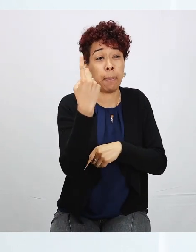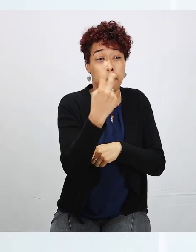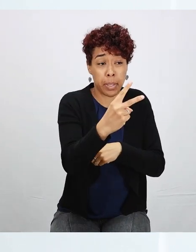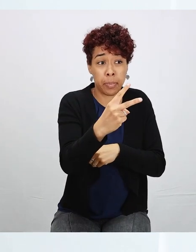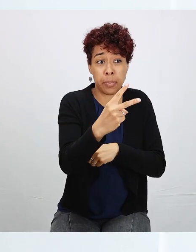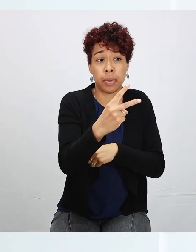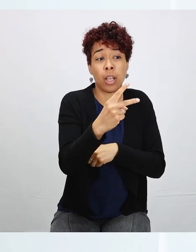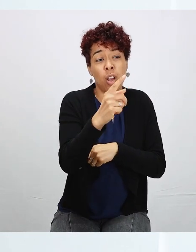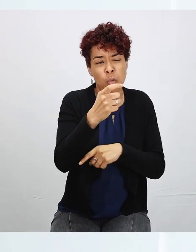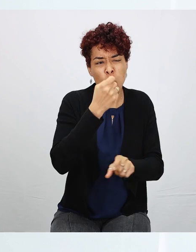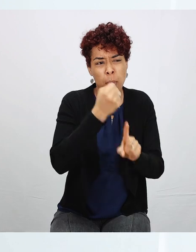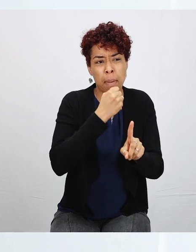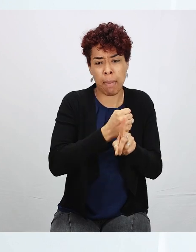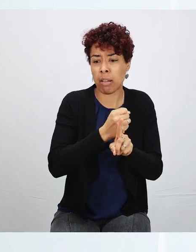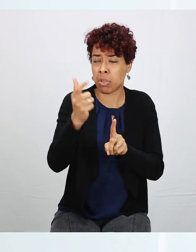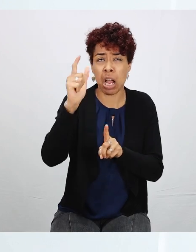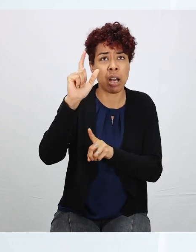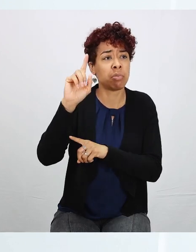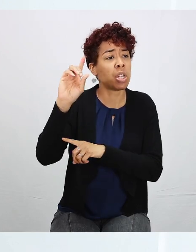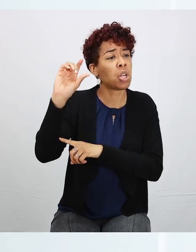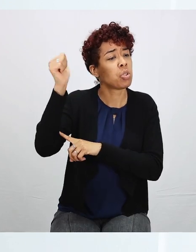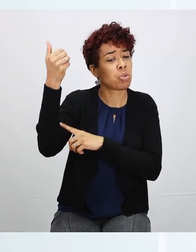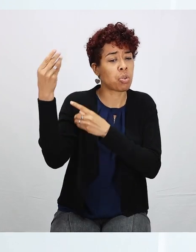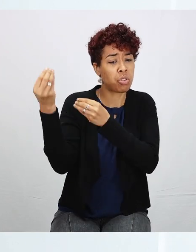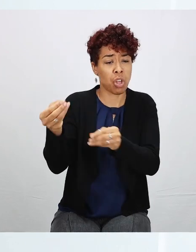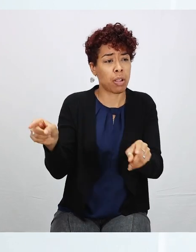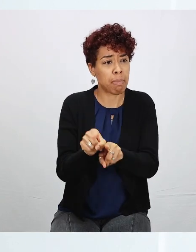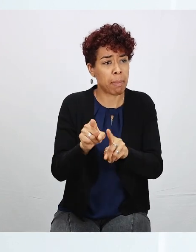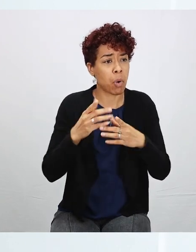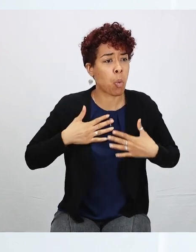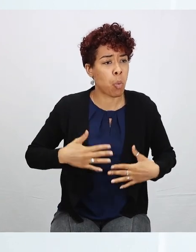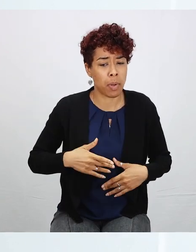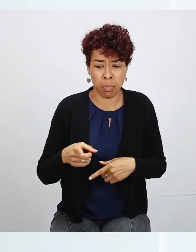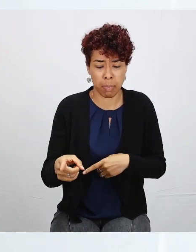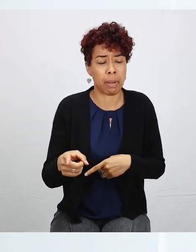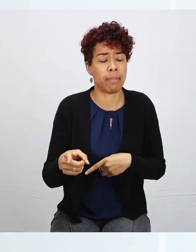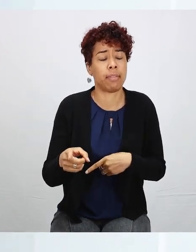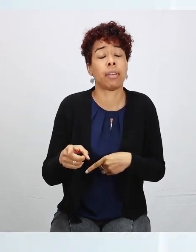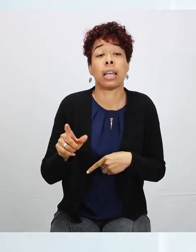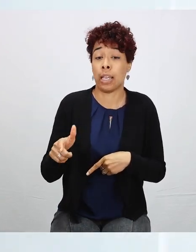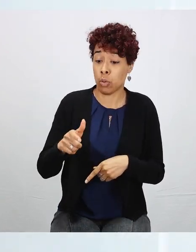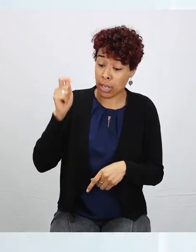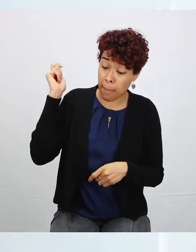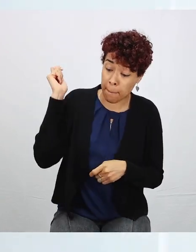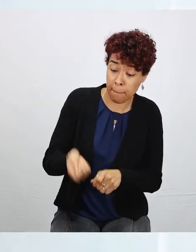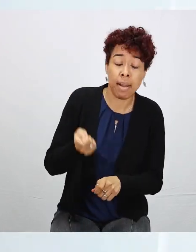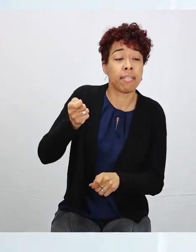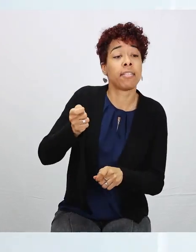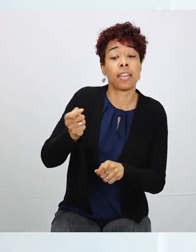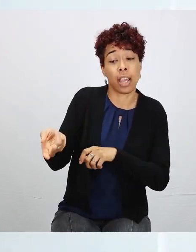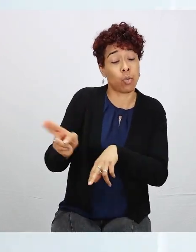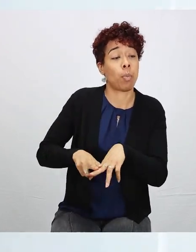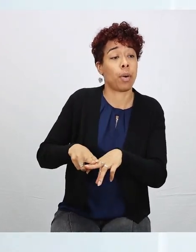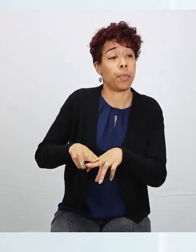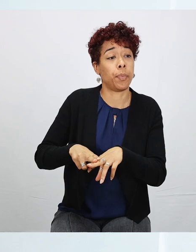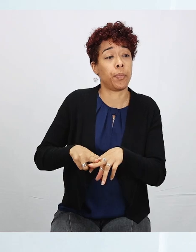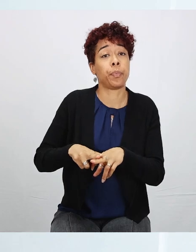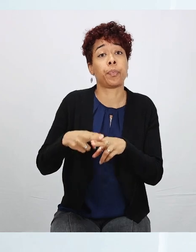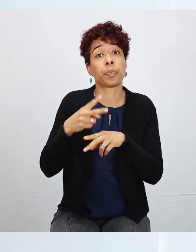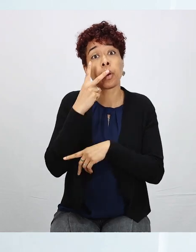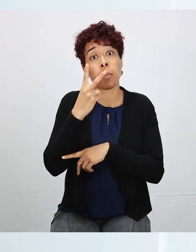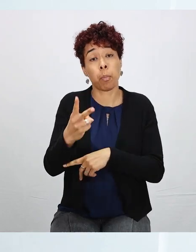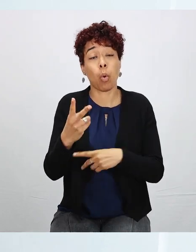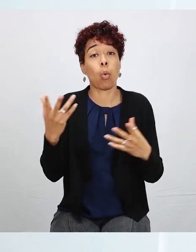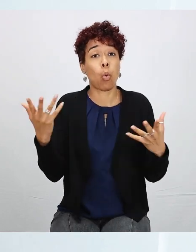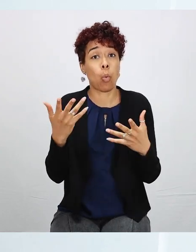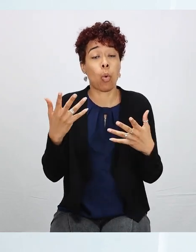vous combattez. » Après cela, Josué les frappa et les fit mourir. Amen. On voit que, eh bien là, dans cette guerre-là,